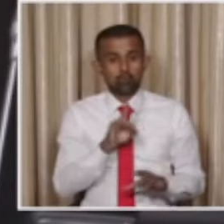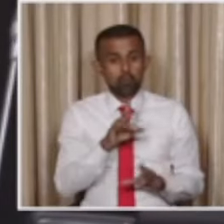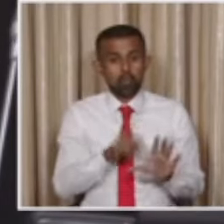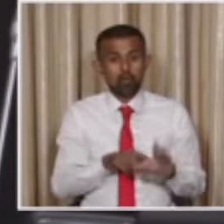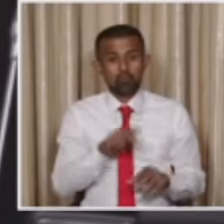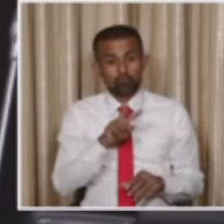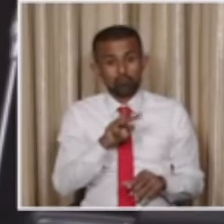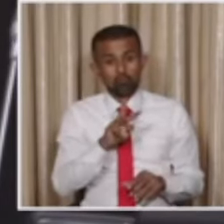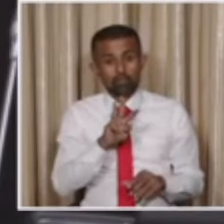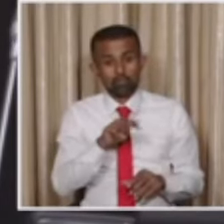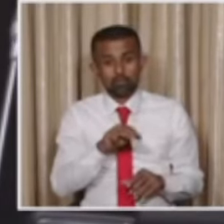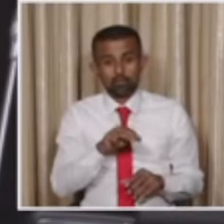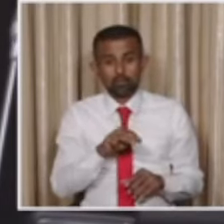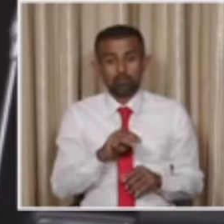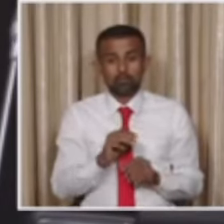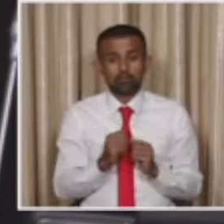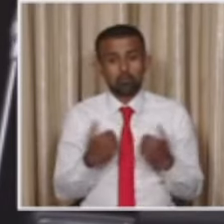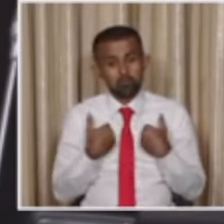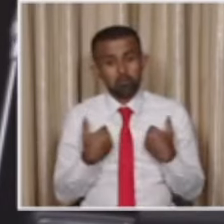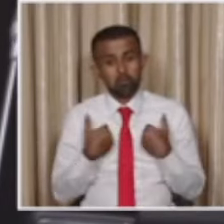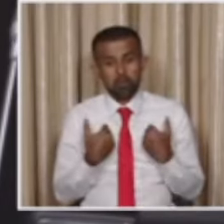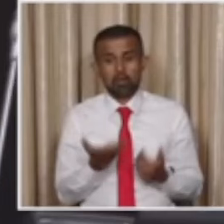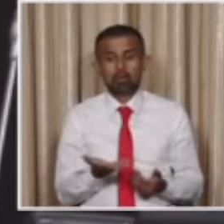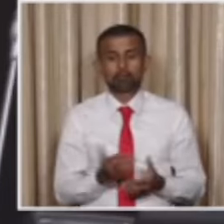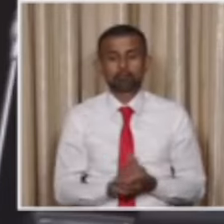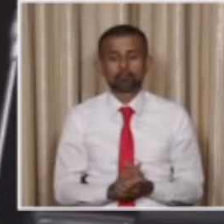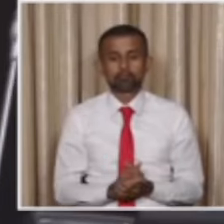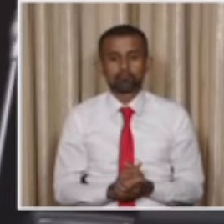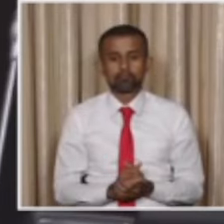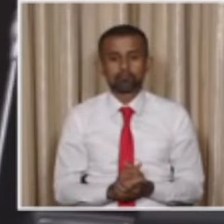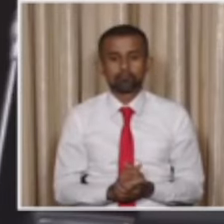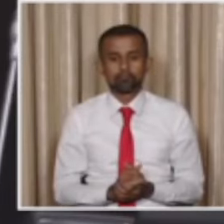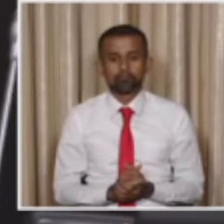30 මේ සේවාව වෙනුවෙන් කැප කරපු අය. හැබැයි